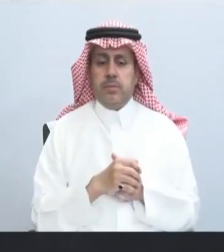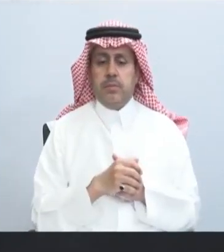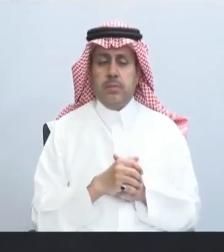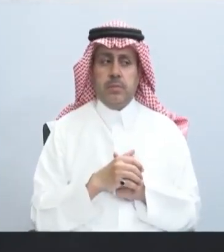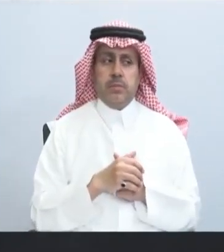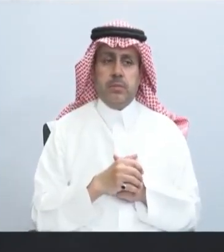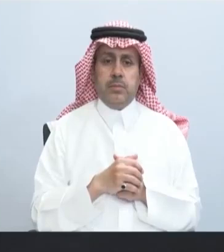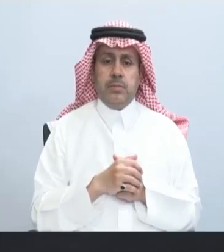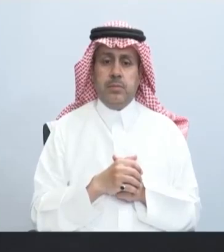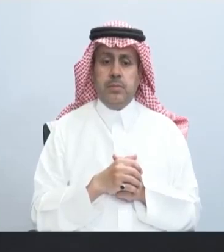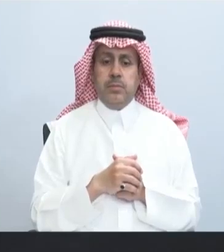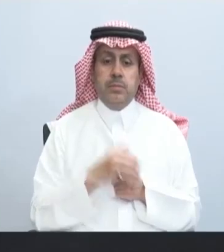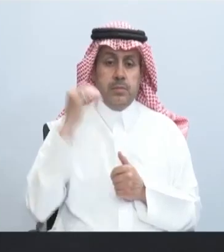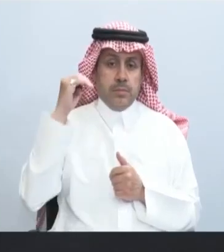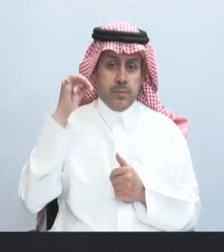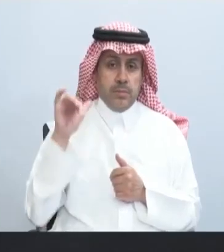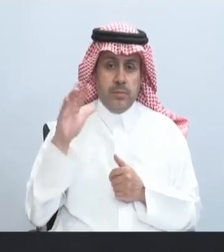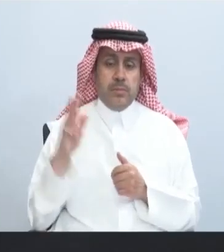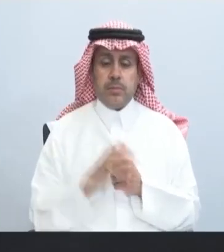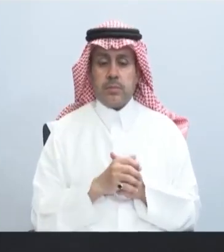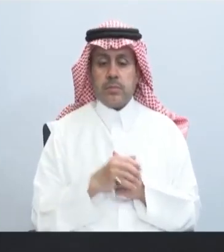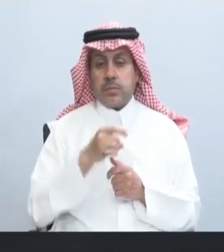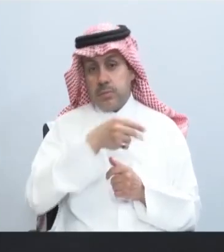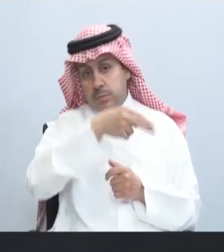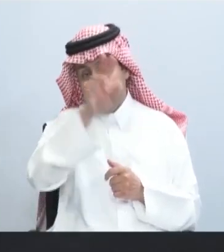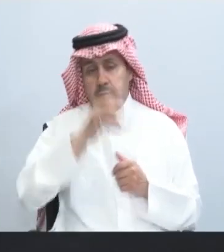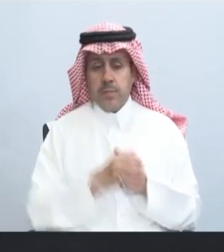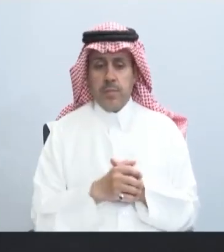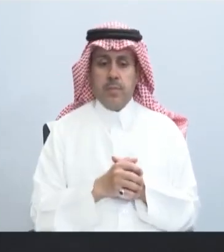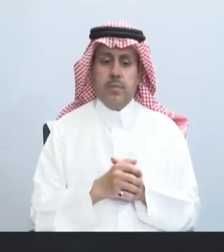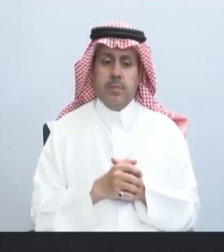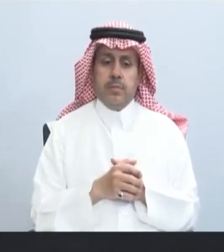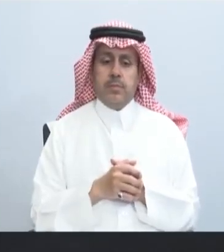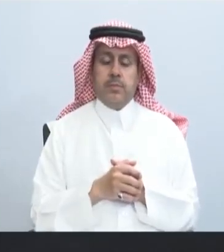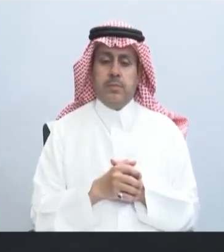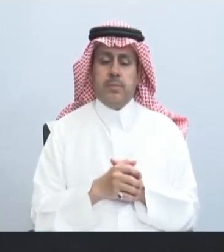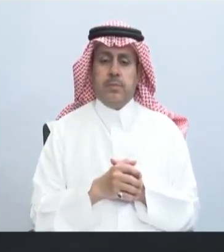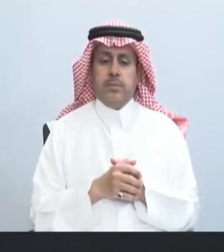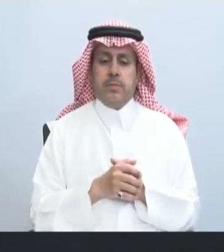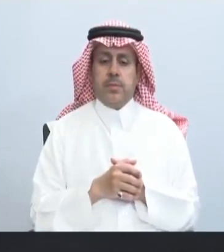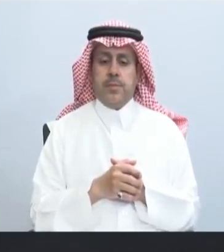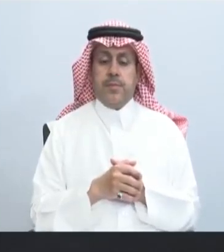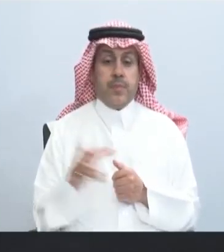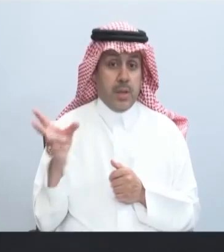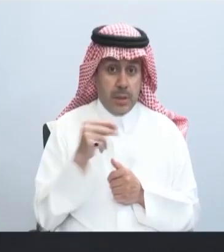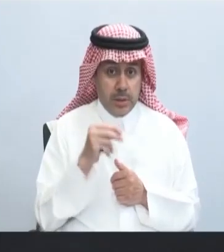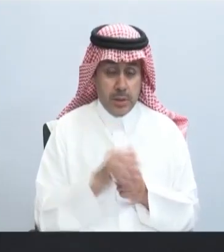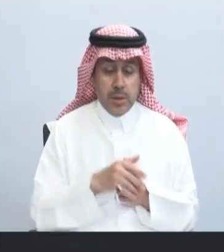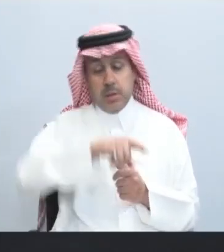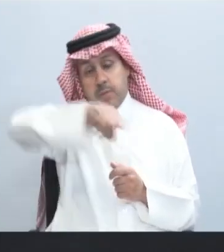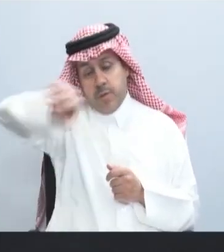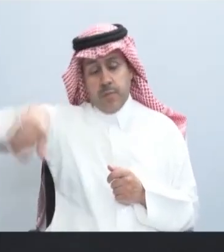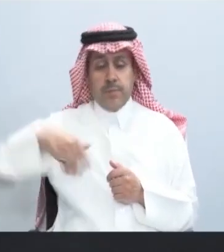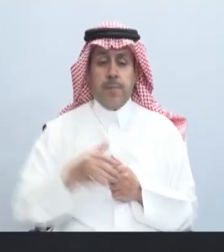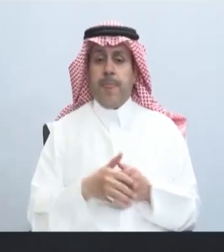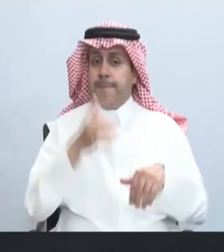قد فر وذهب وخرج من ارض المعركه نتيجه هذا الالتفات اصابه النبي صلى